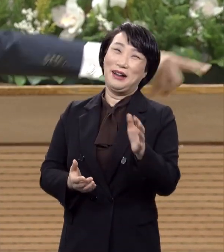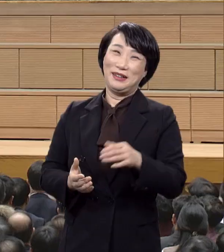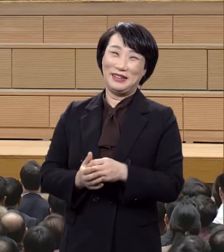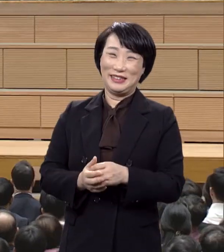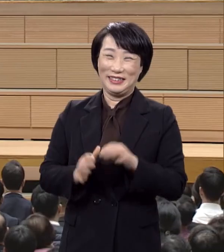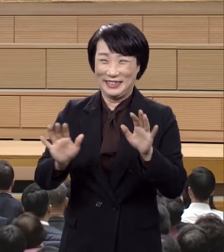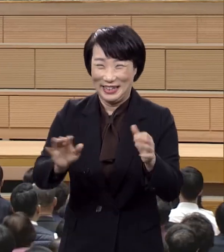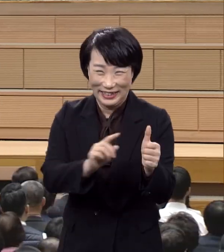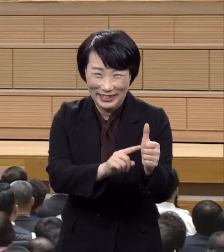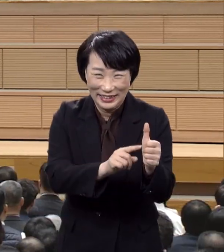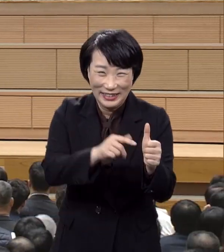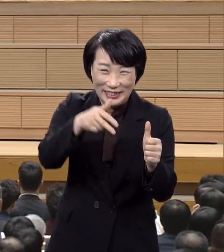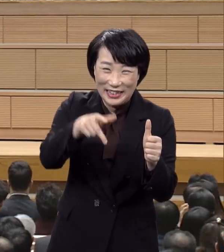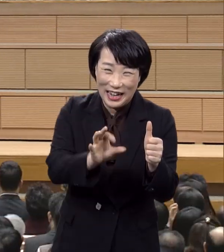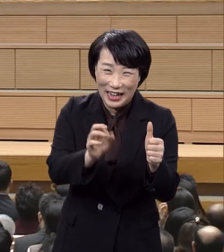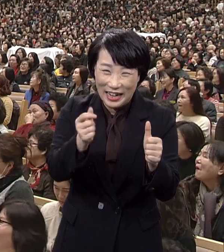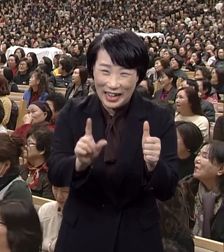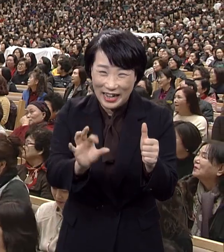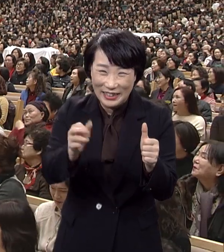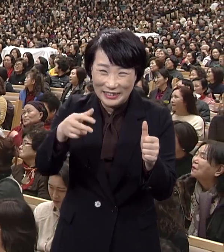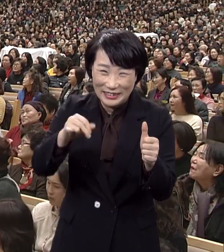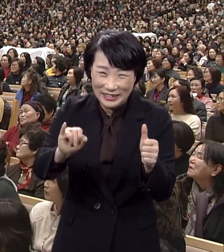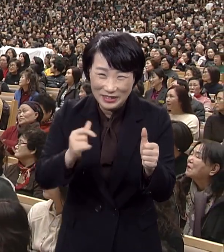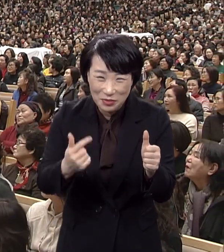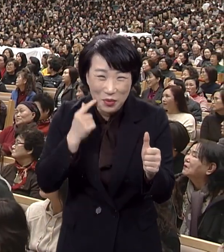장한진 목사 한번 이리 나와봐.